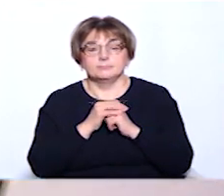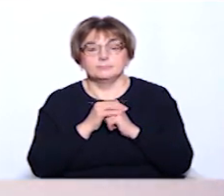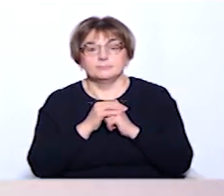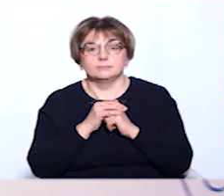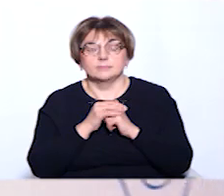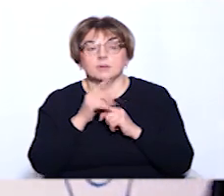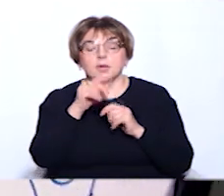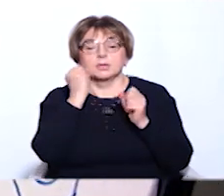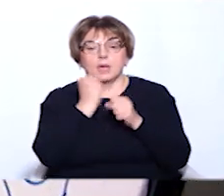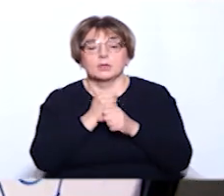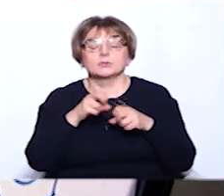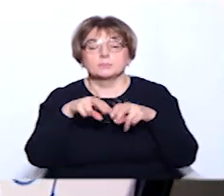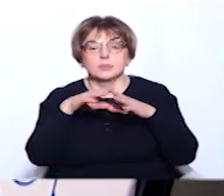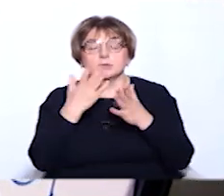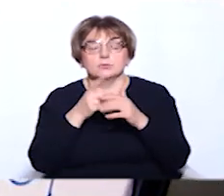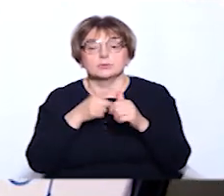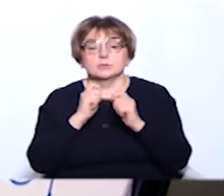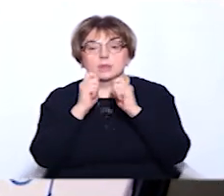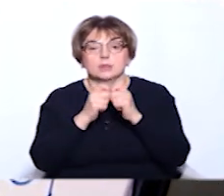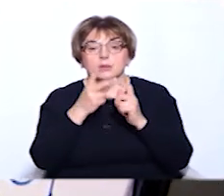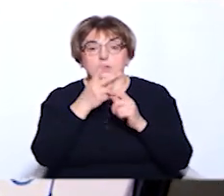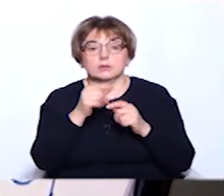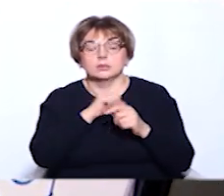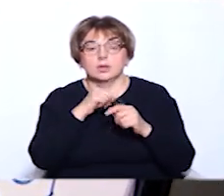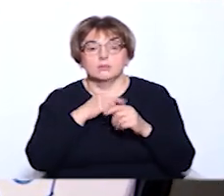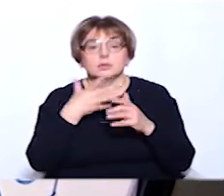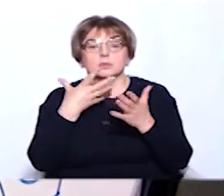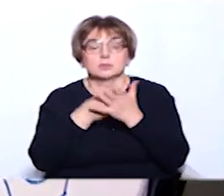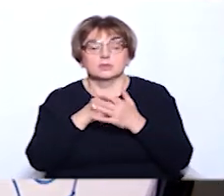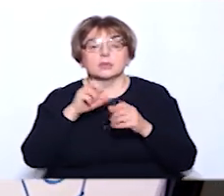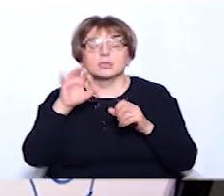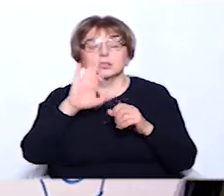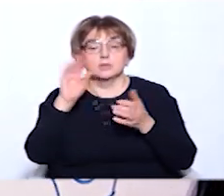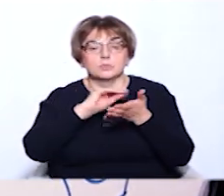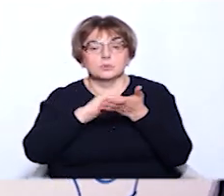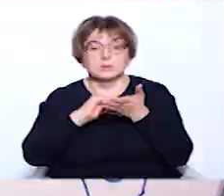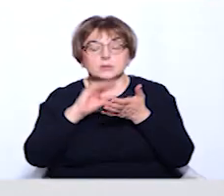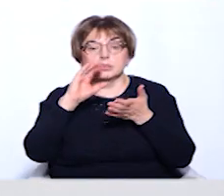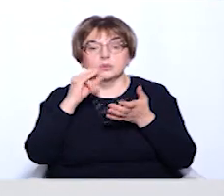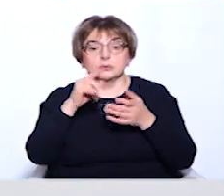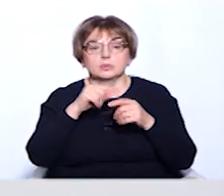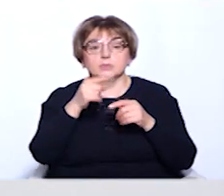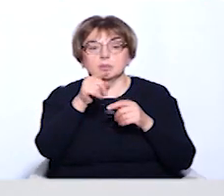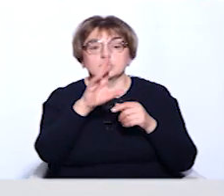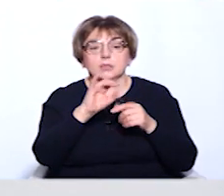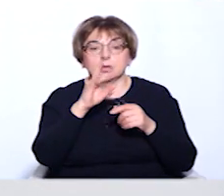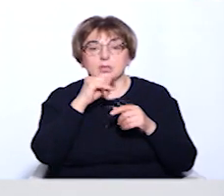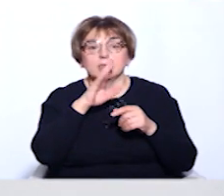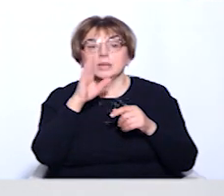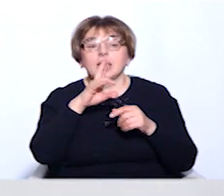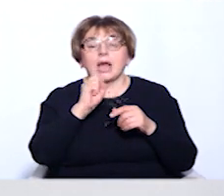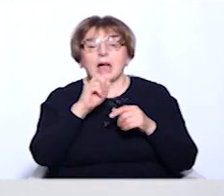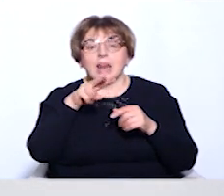მათ აქვთ შესაბამისი სახელწოდებები. ნაჯერ ნახშირწყალბადებს ფორმულით CN H2N+2 ეწოდებათ